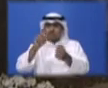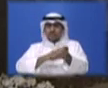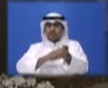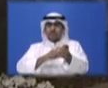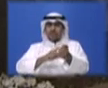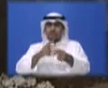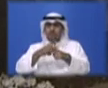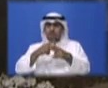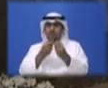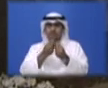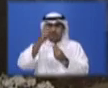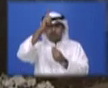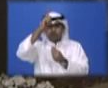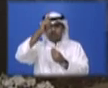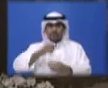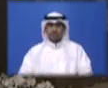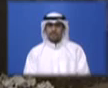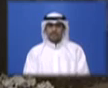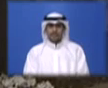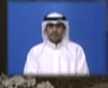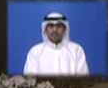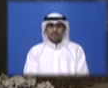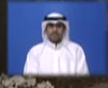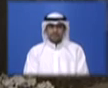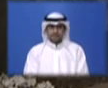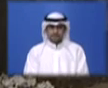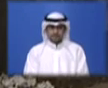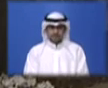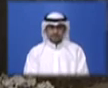دولة الكويت الدارسين في الأردن. هاني البدري، تلفزيون دولة الكويت.